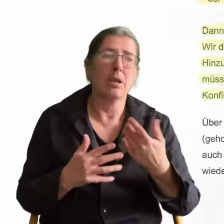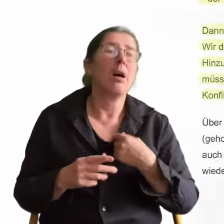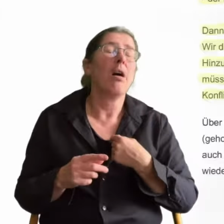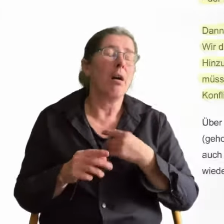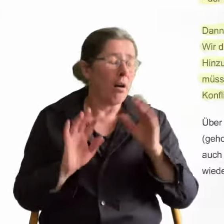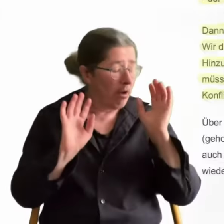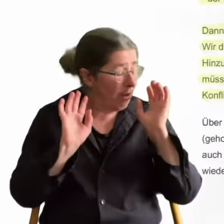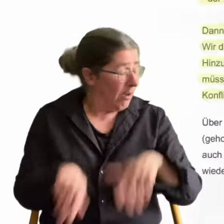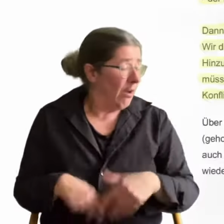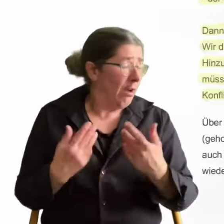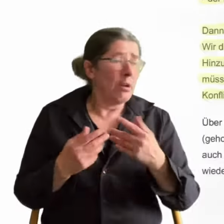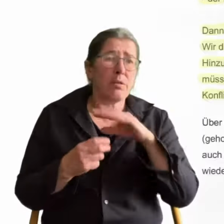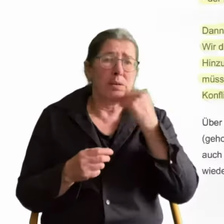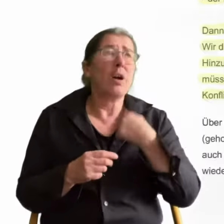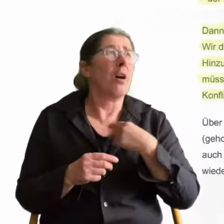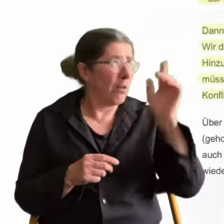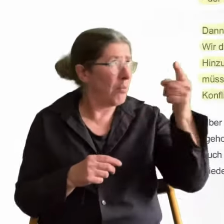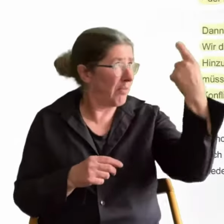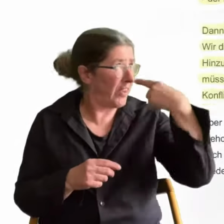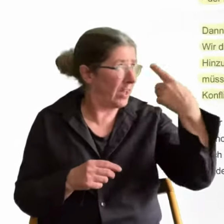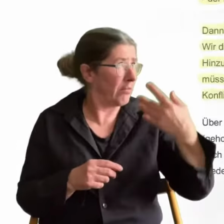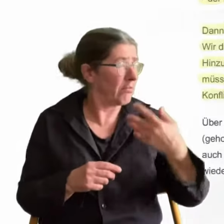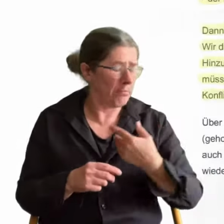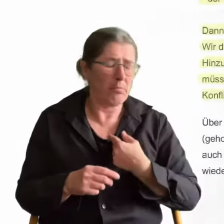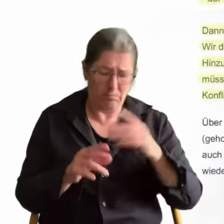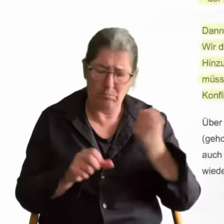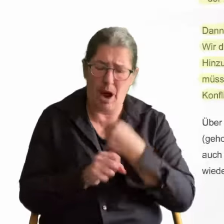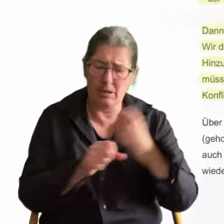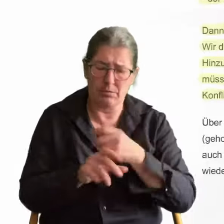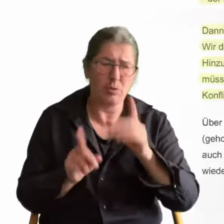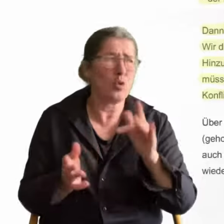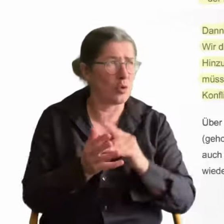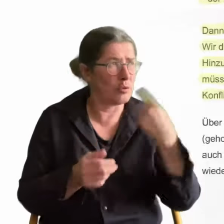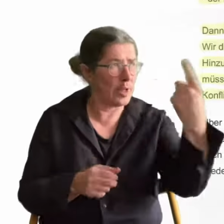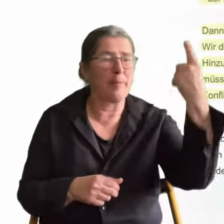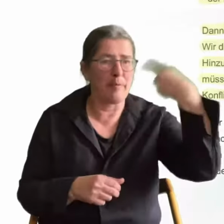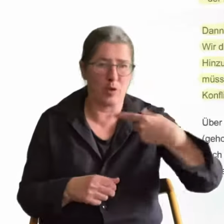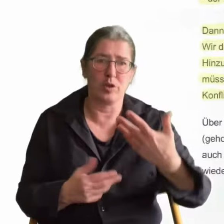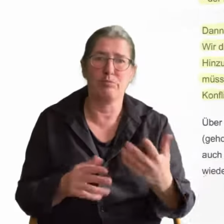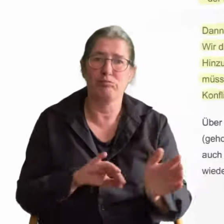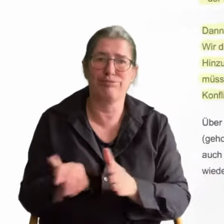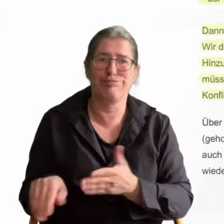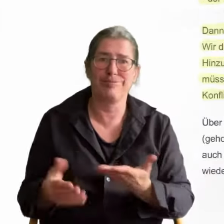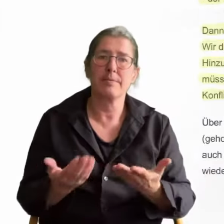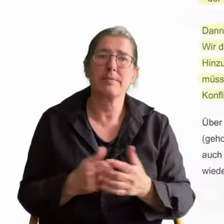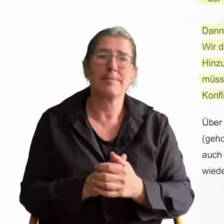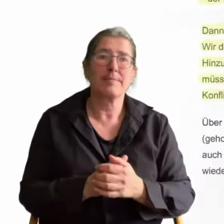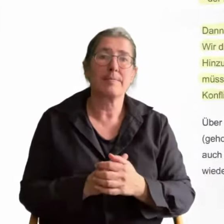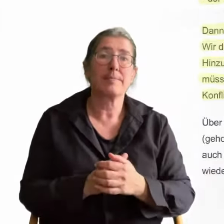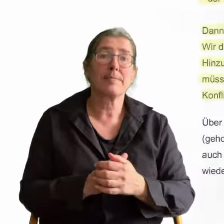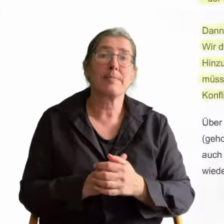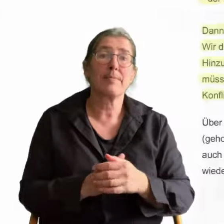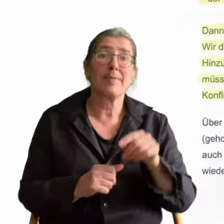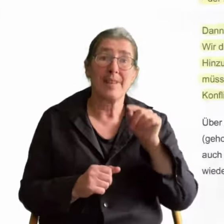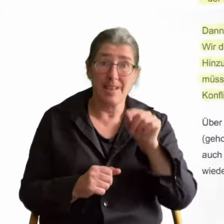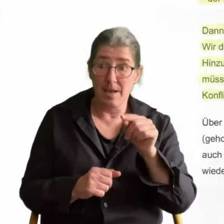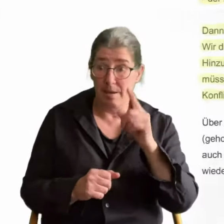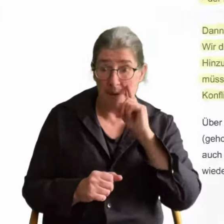wir lieber aus dem weg und sagen komm ich mache das jetzt weil der chef hat mir dass er befohlen also hierbei geht es um wirklich